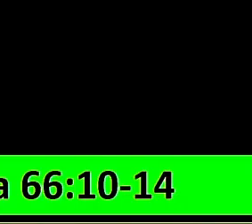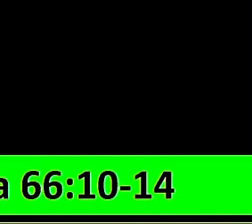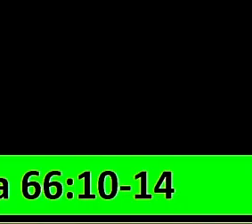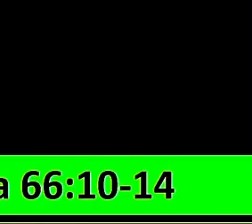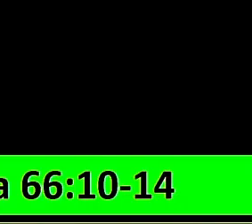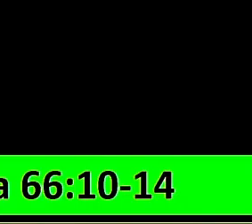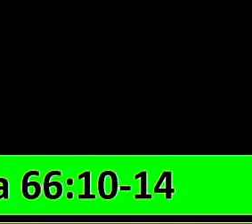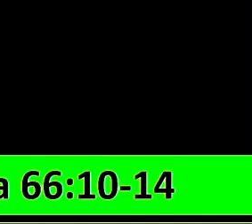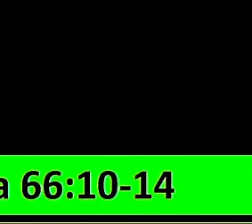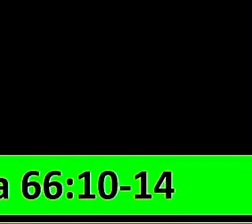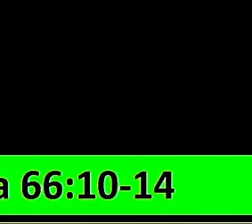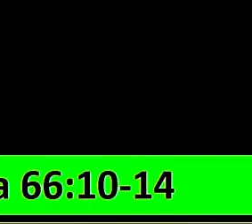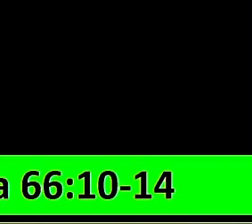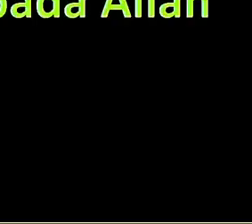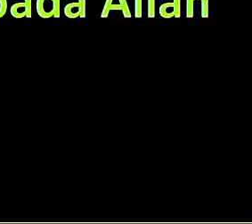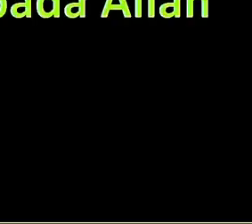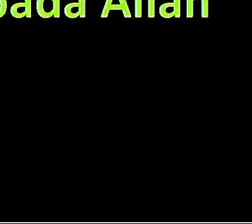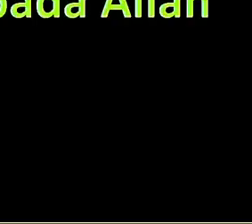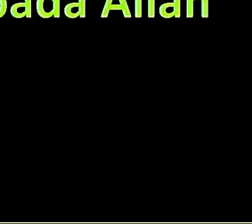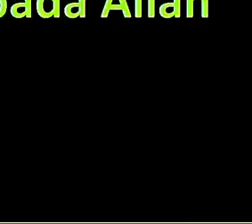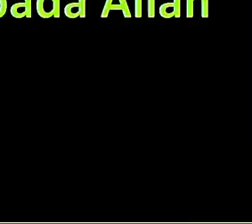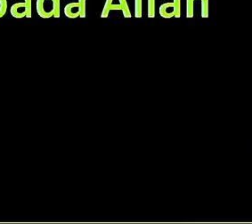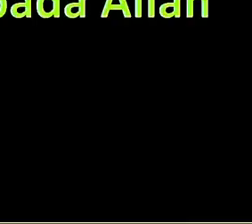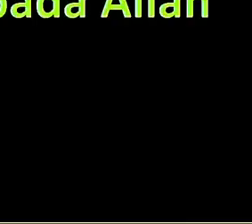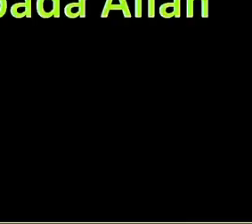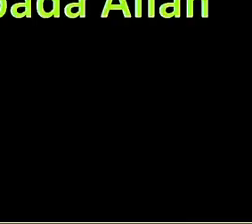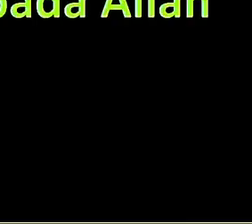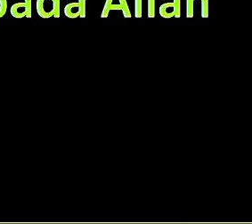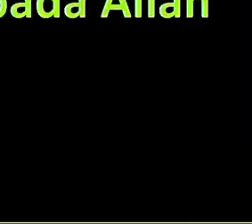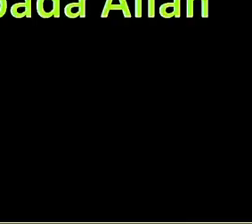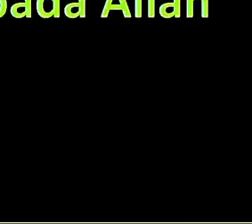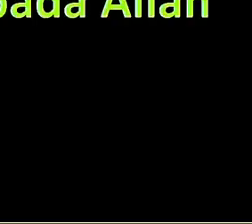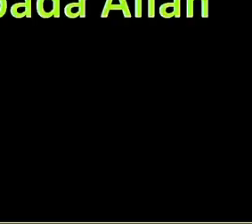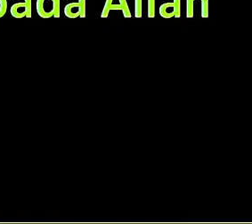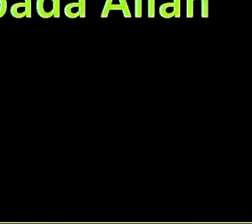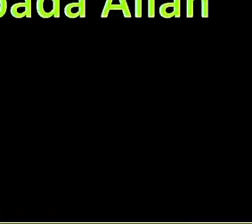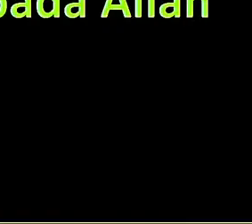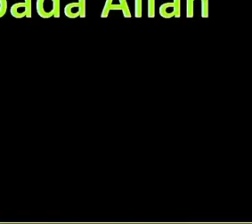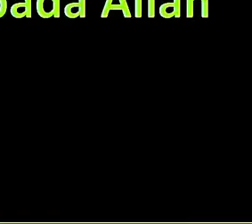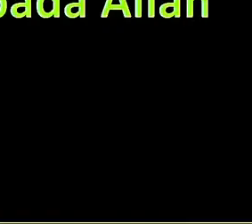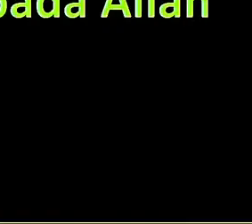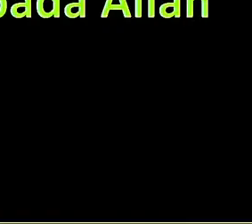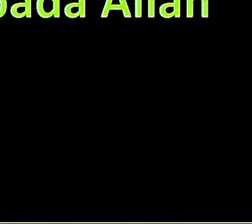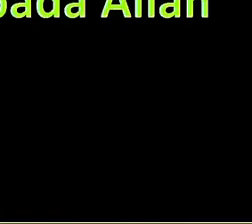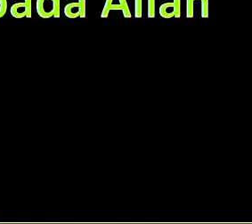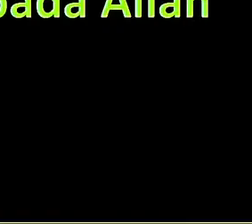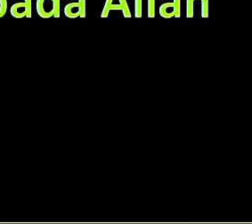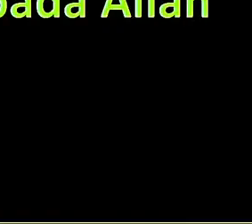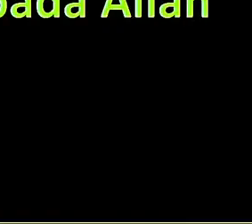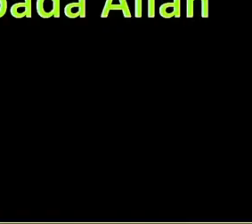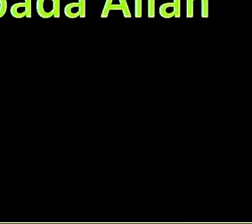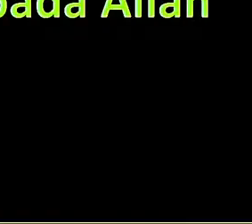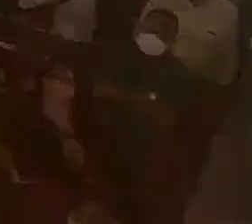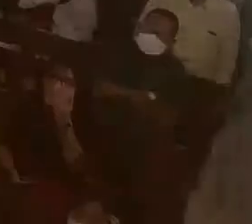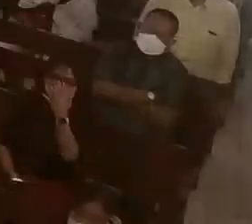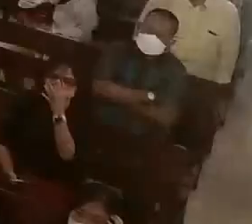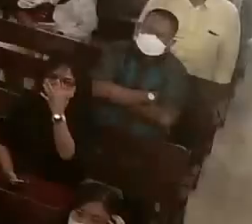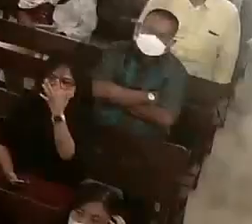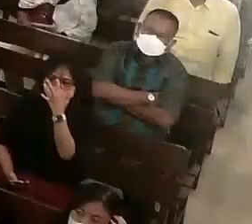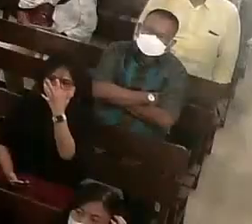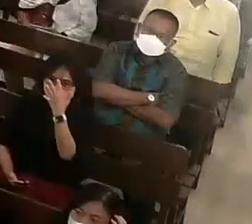kepada musuh-musuhnya. Demikianlah sabda Tuhan. Syukur kepada Allah.